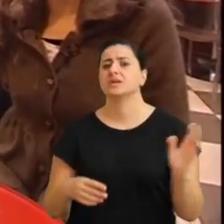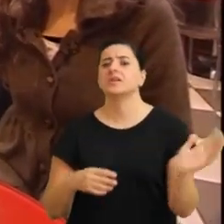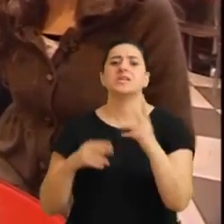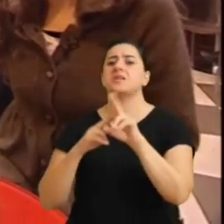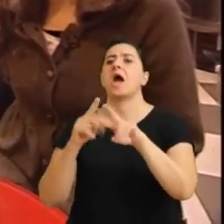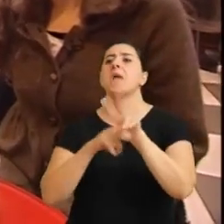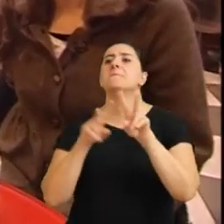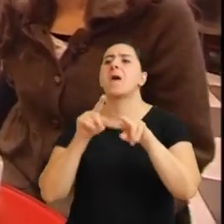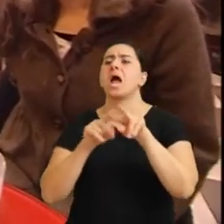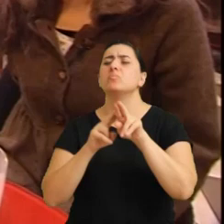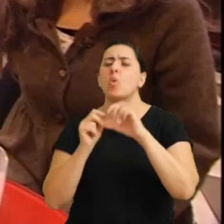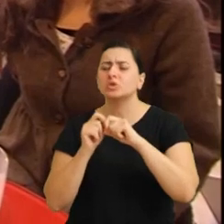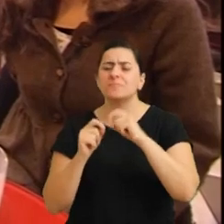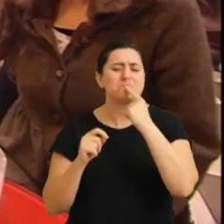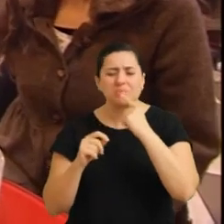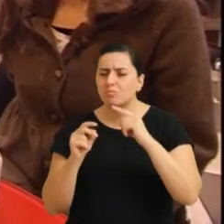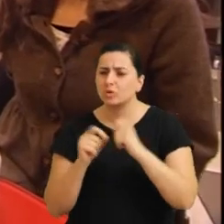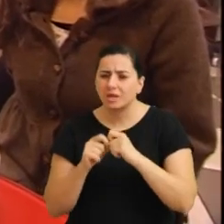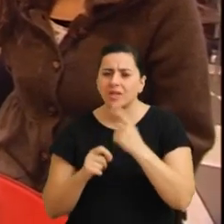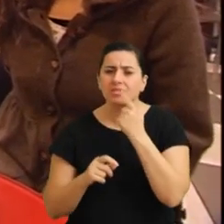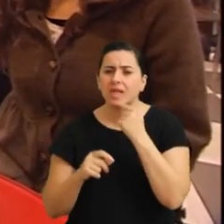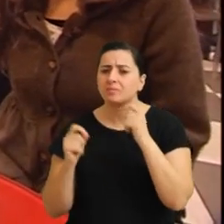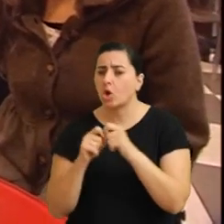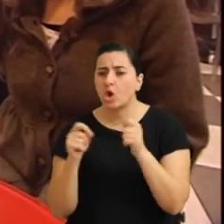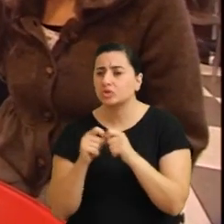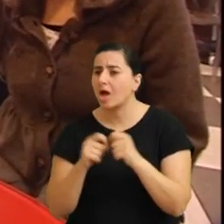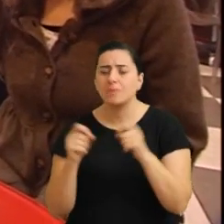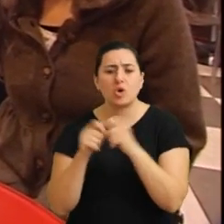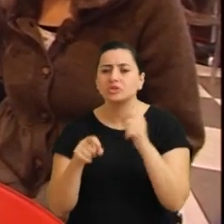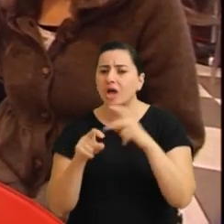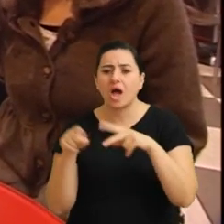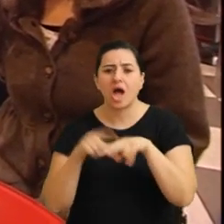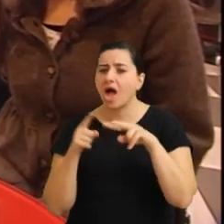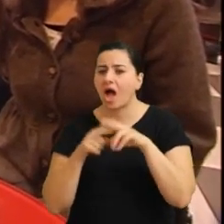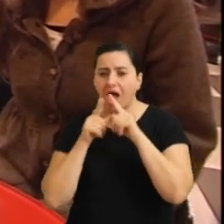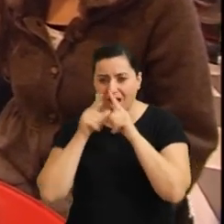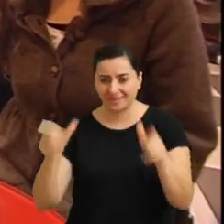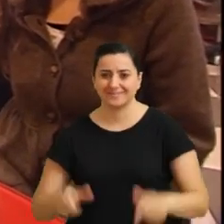Kaymak boza, ekşi boza, tatlı boza, boza.